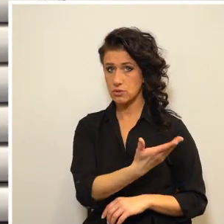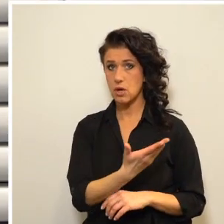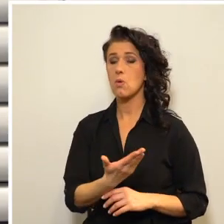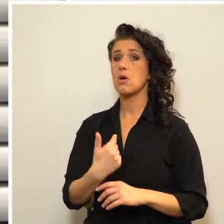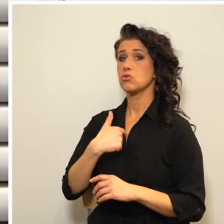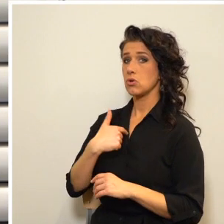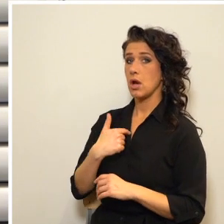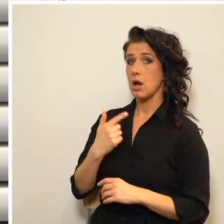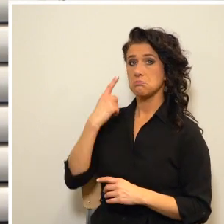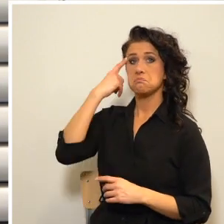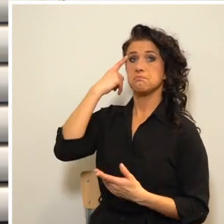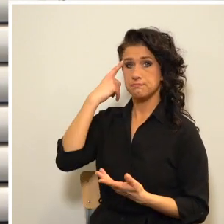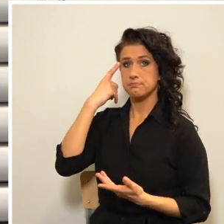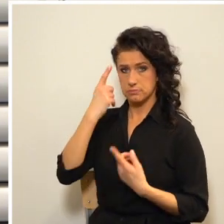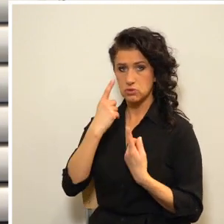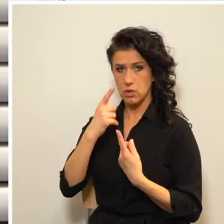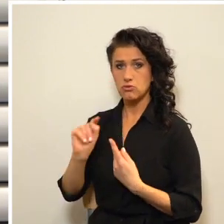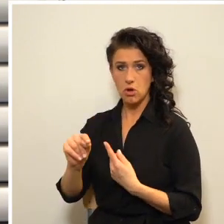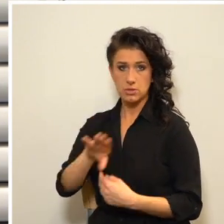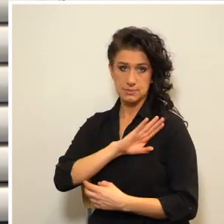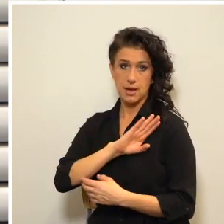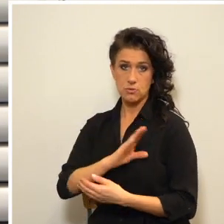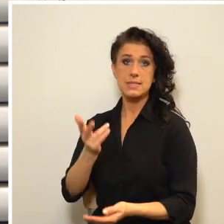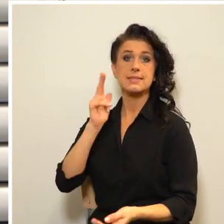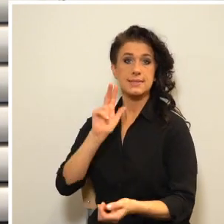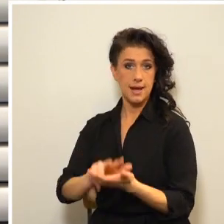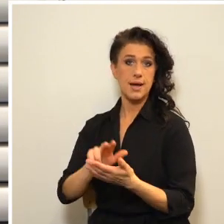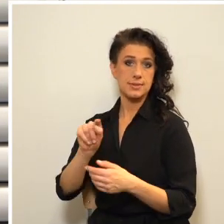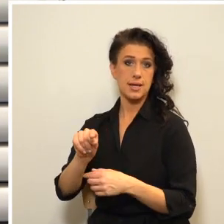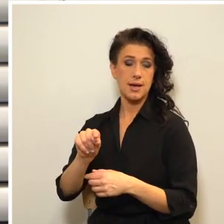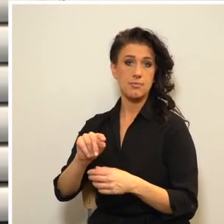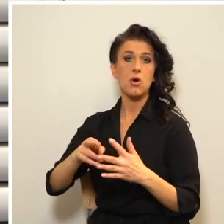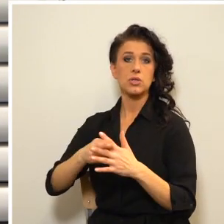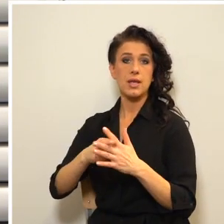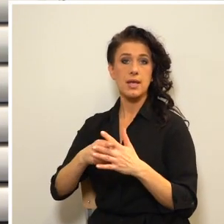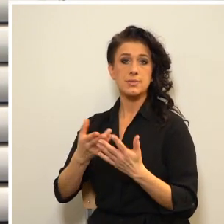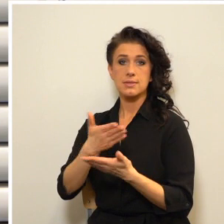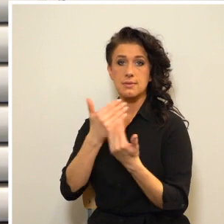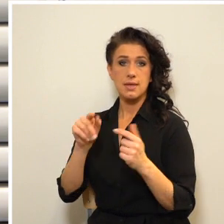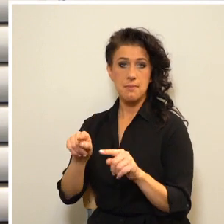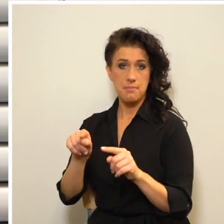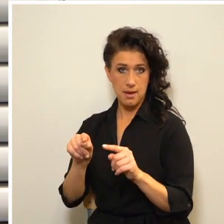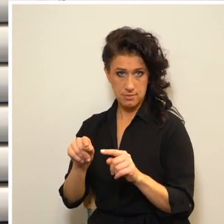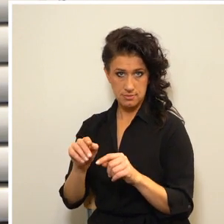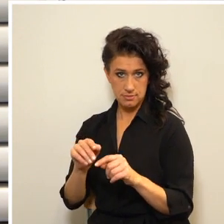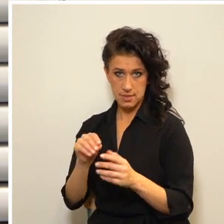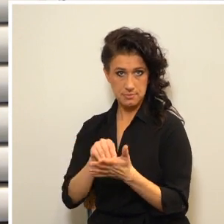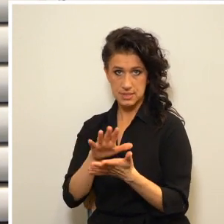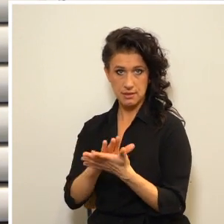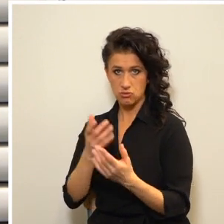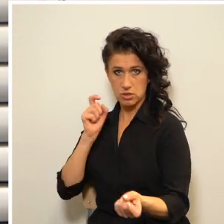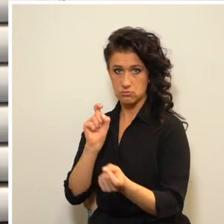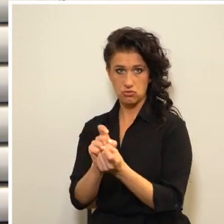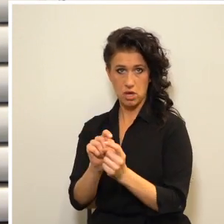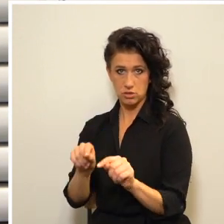domniemywać że się zgadza ale może to domniemanie nie jest prawdziwy może on się wyrażał ten zmarły w